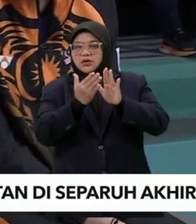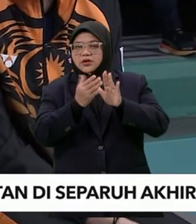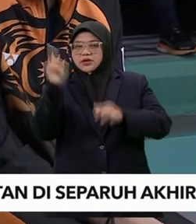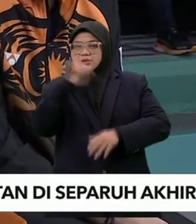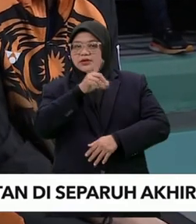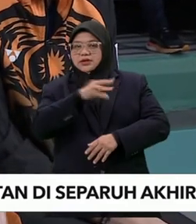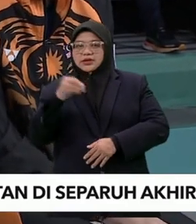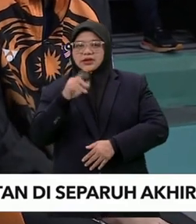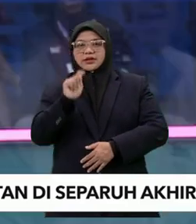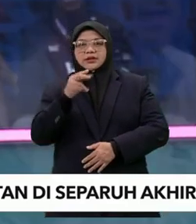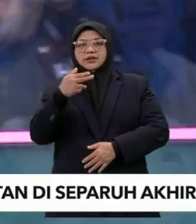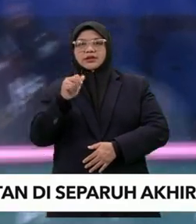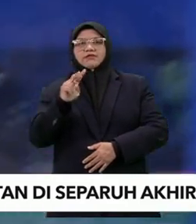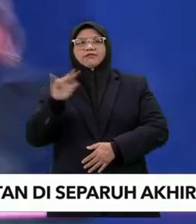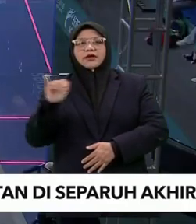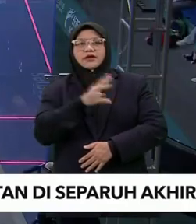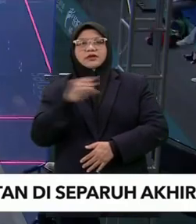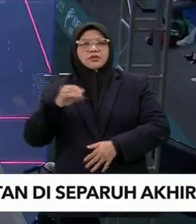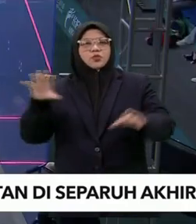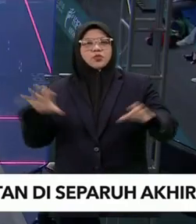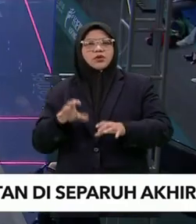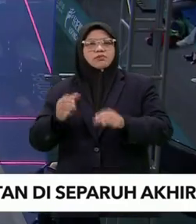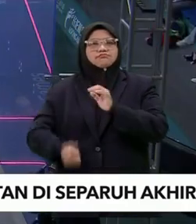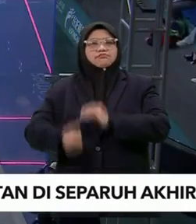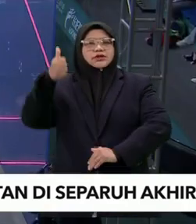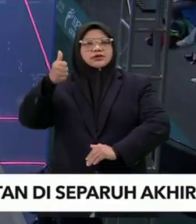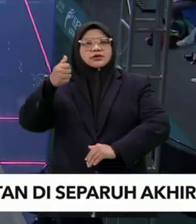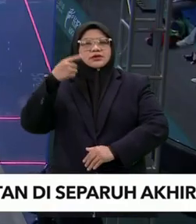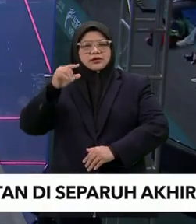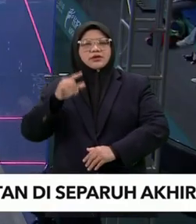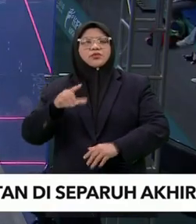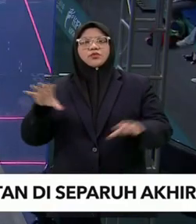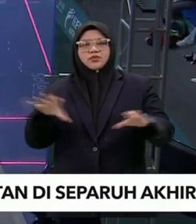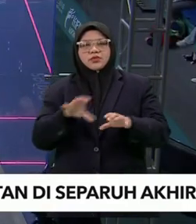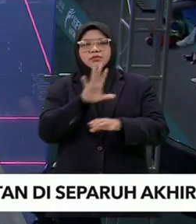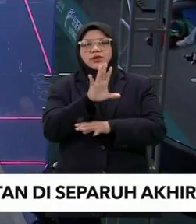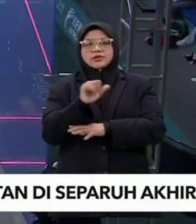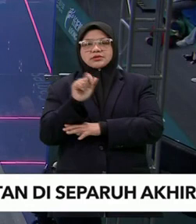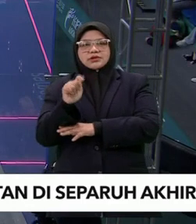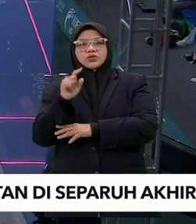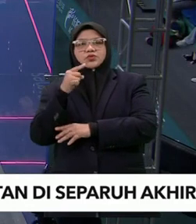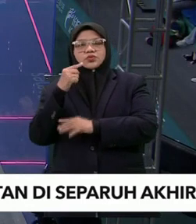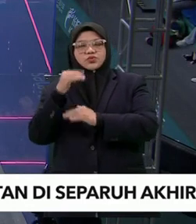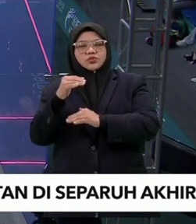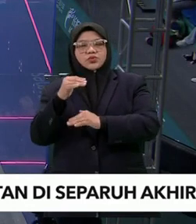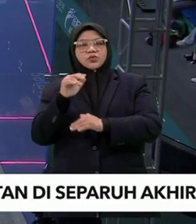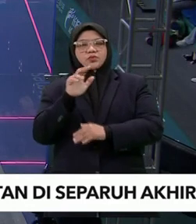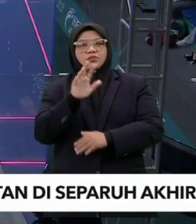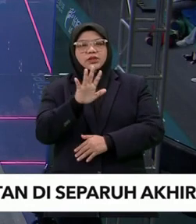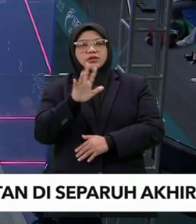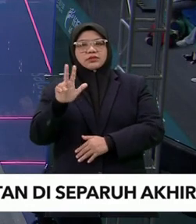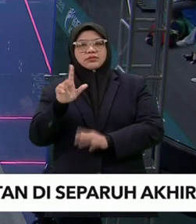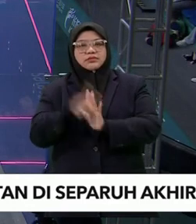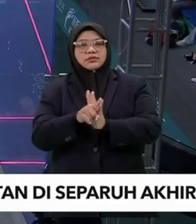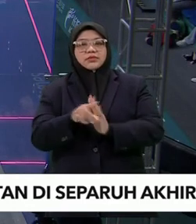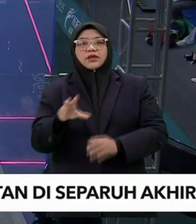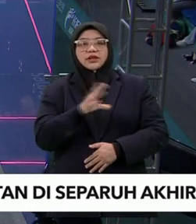daripada sebelum melakar kemenangan dalam aksi yang berlangsung 5 set untuk tempo 43